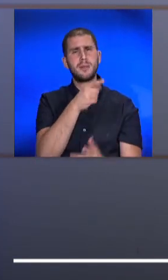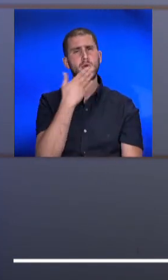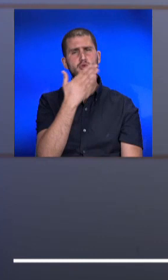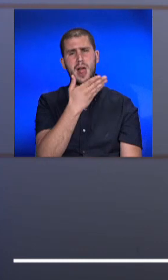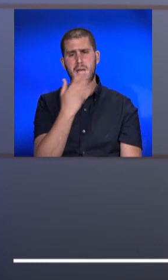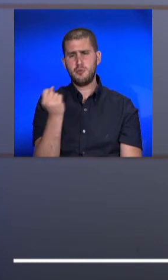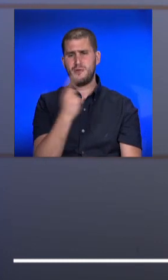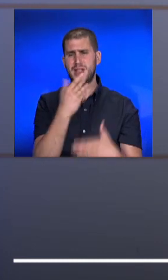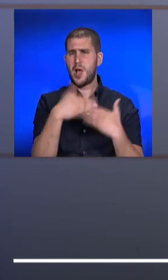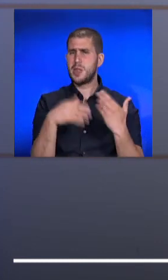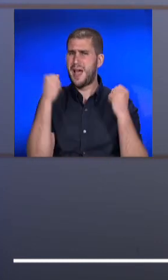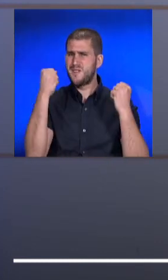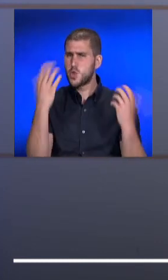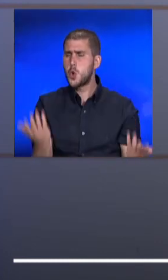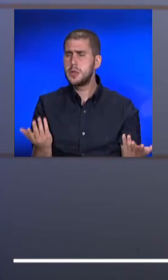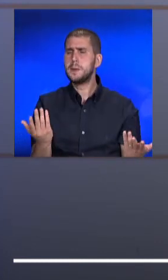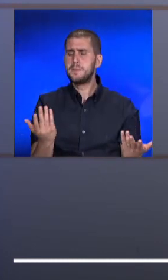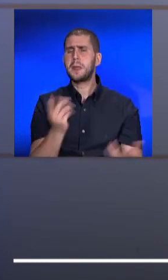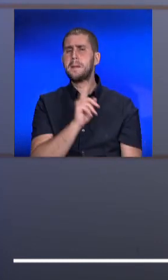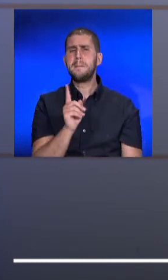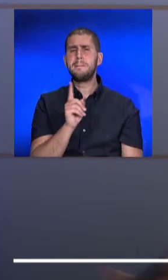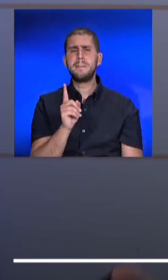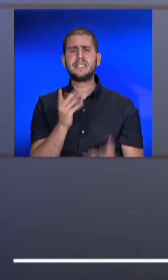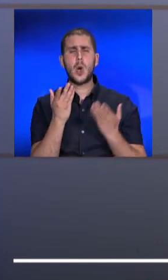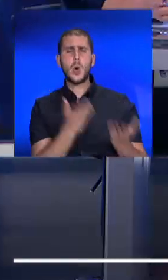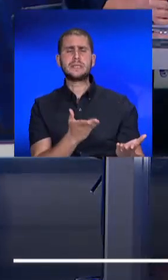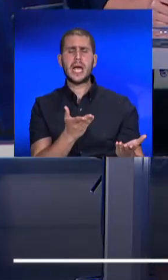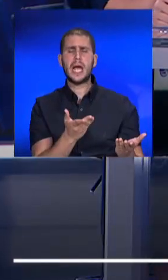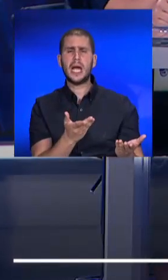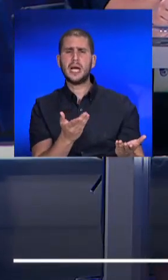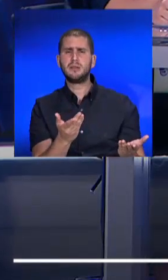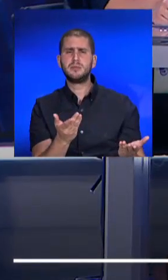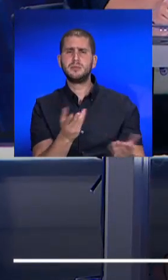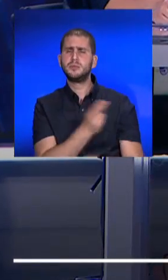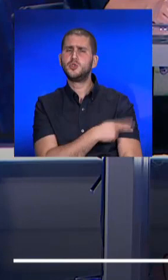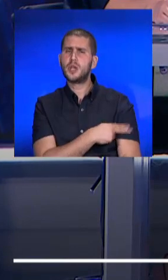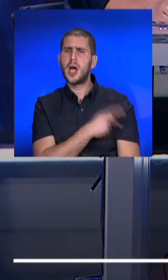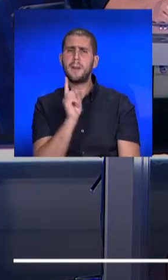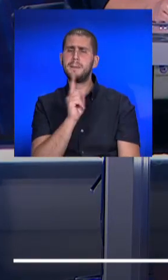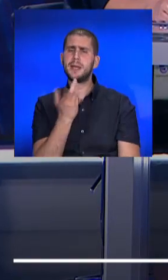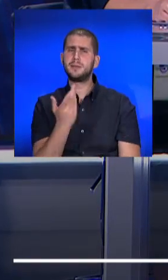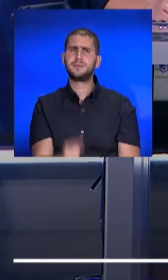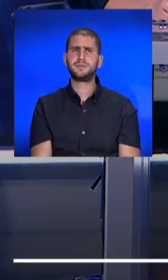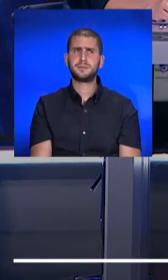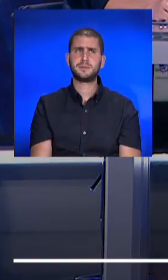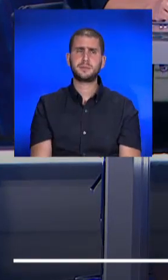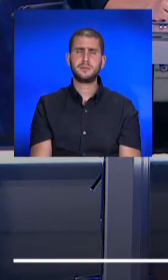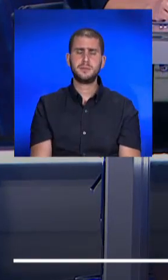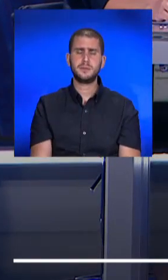בשבועות האחרונים, את מי משרת את המשטרה שם?